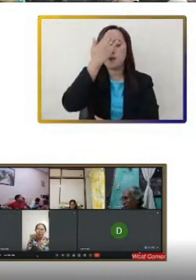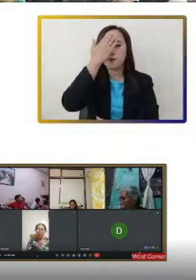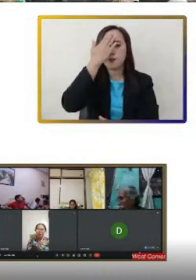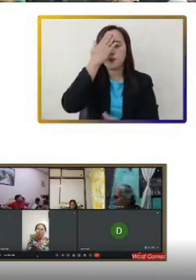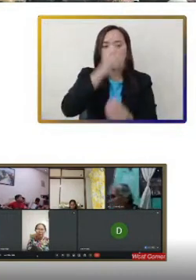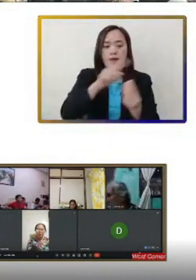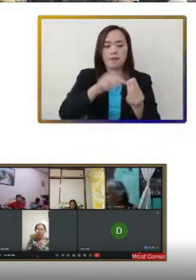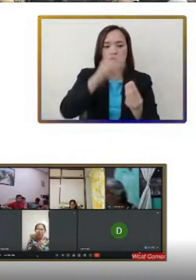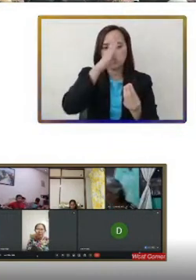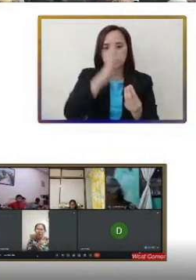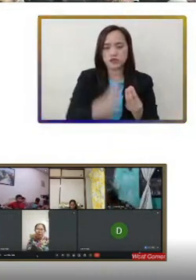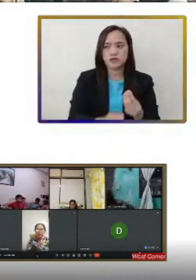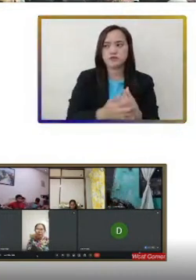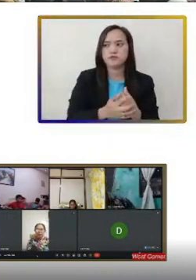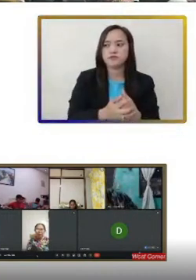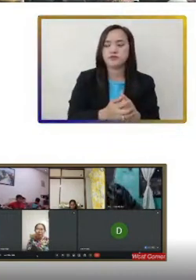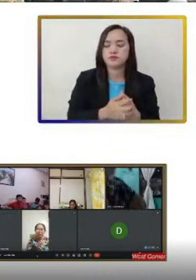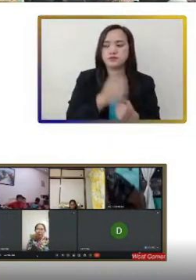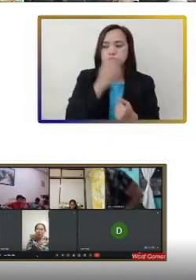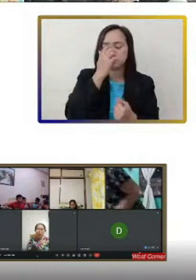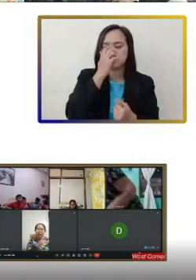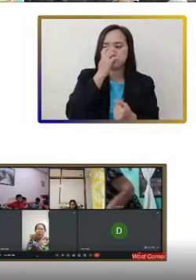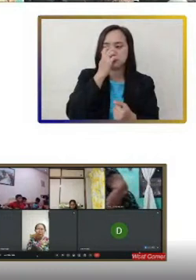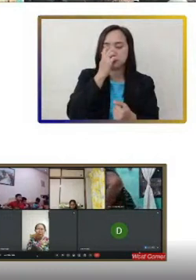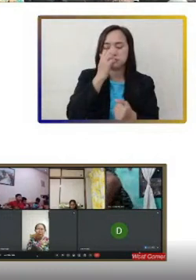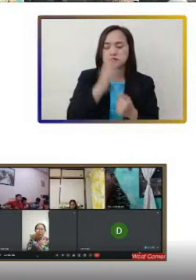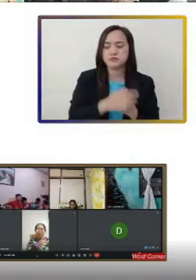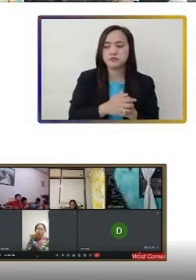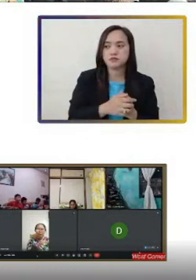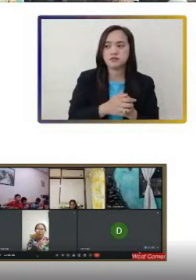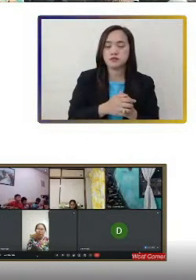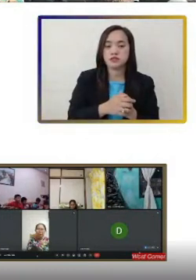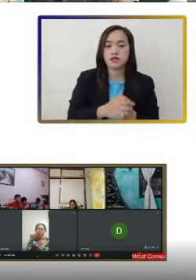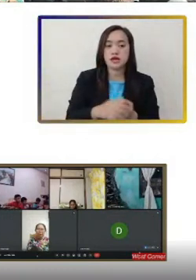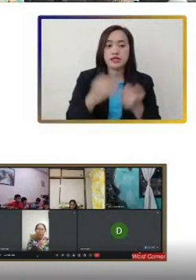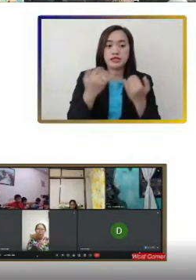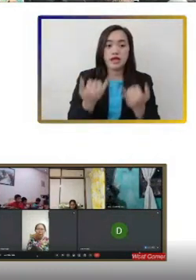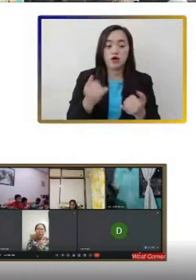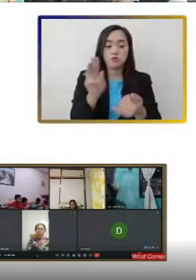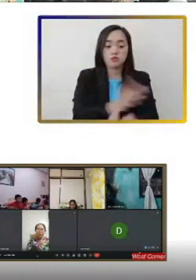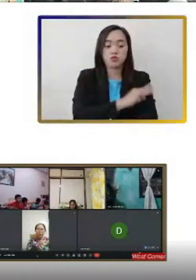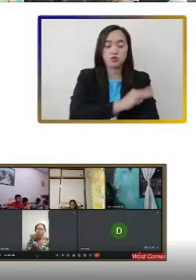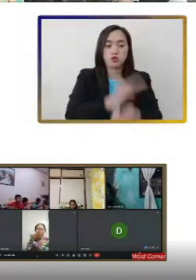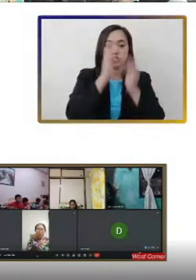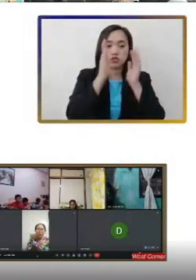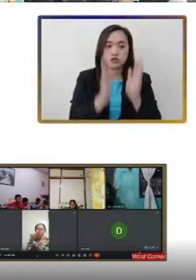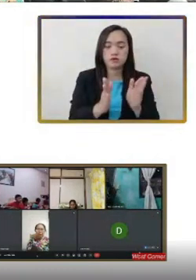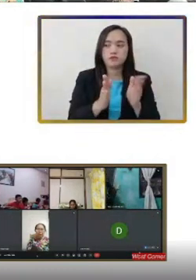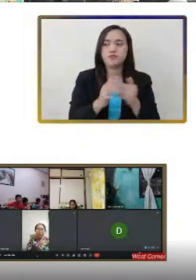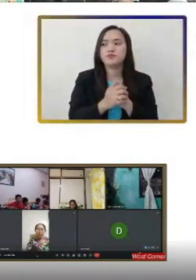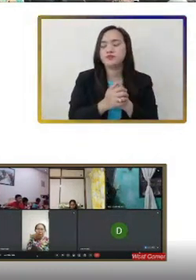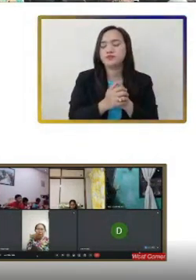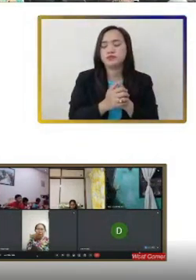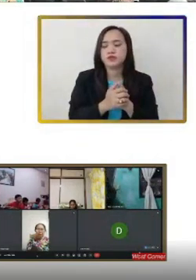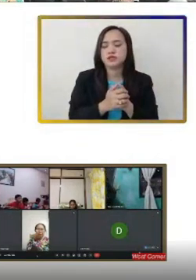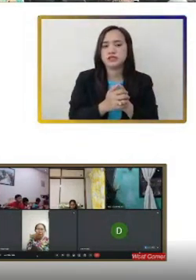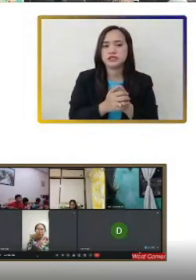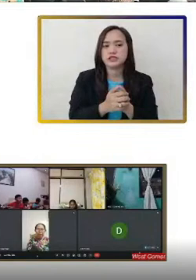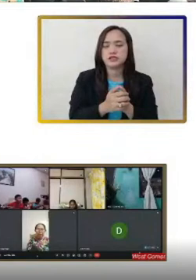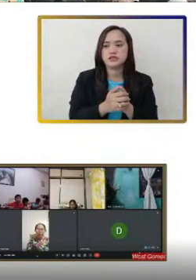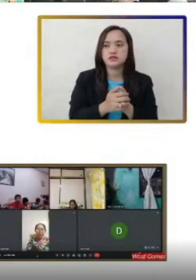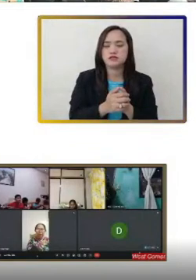some of them, ito lahat, mga musicians natin dito, ganun ang case nila. Diyan po sila lahat ng galing.